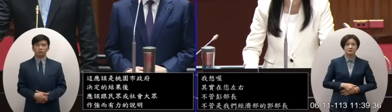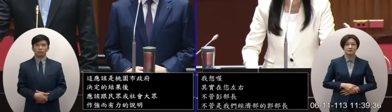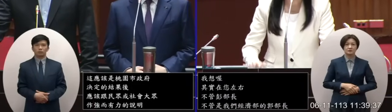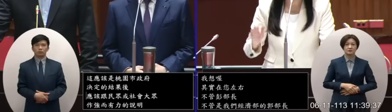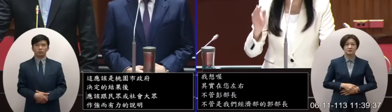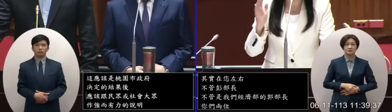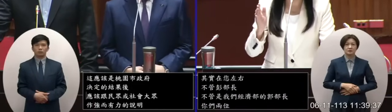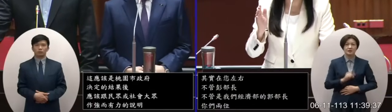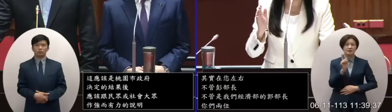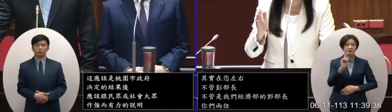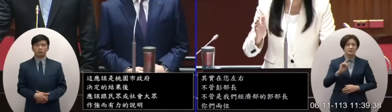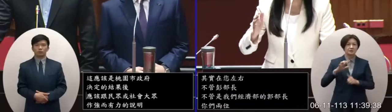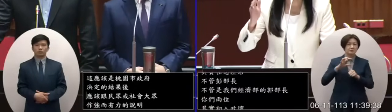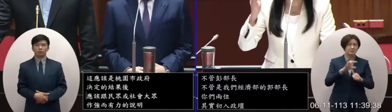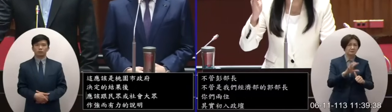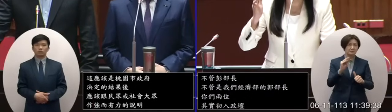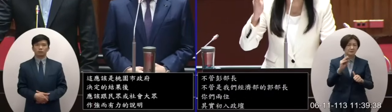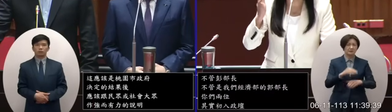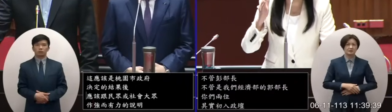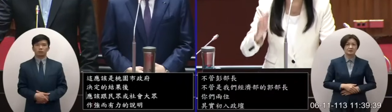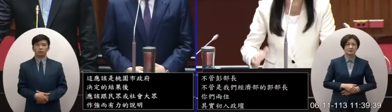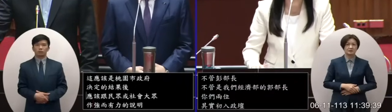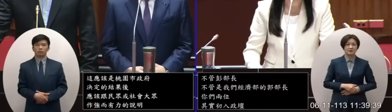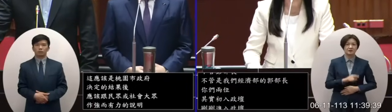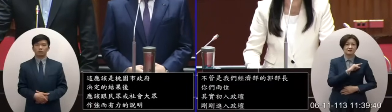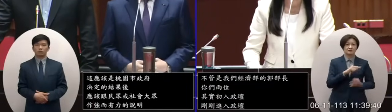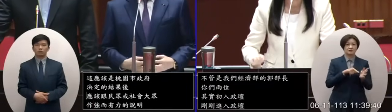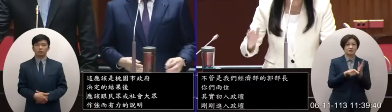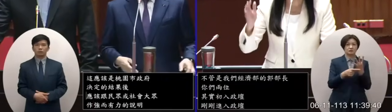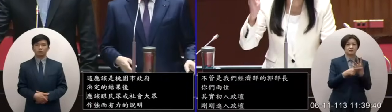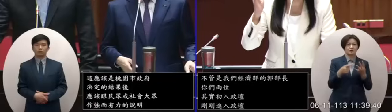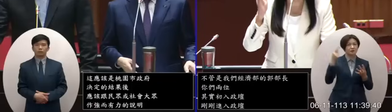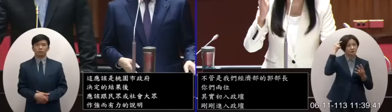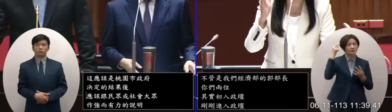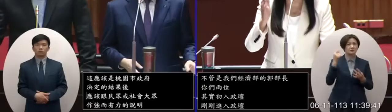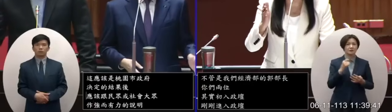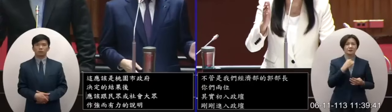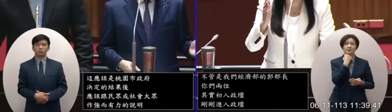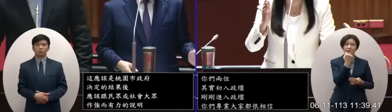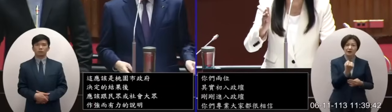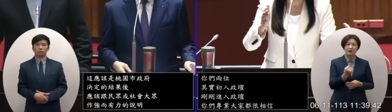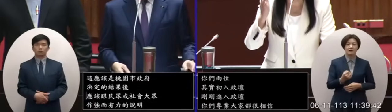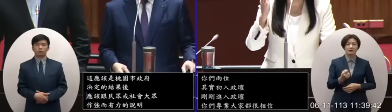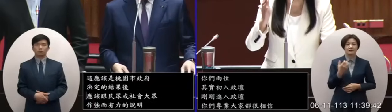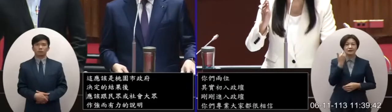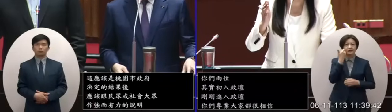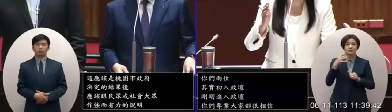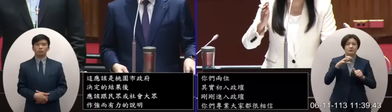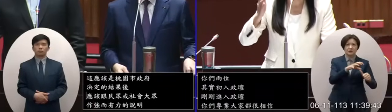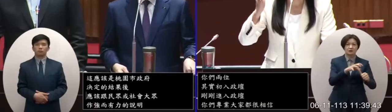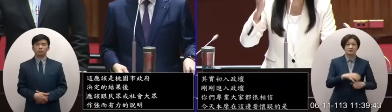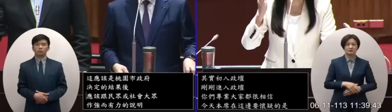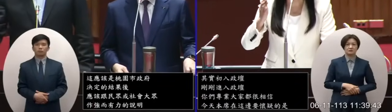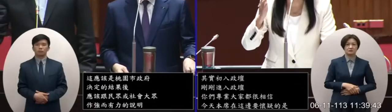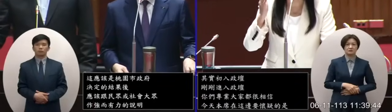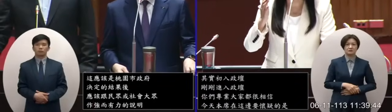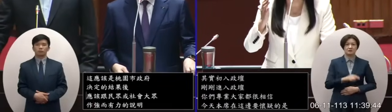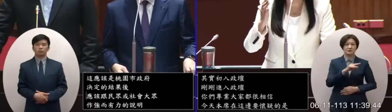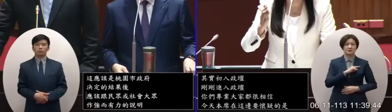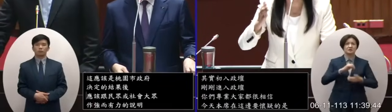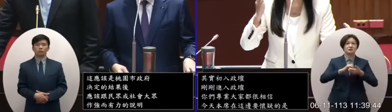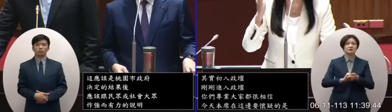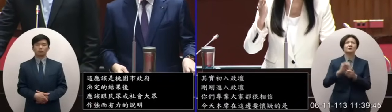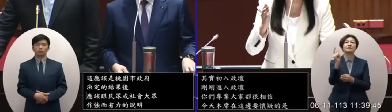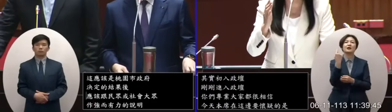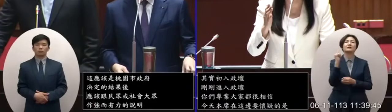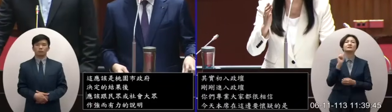啊哈，什么样的压力让你们背弃自己的专业？到底是什么样的压力让你们呐哈做成这样的一个